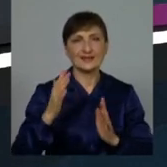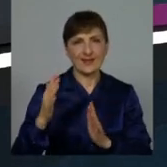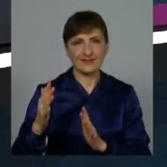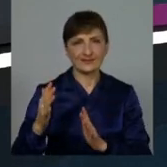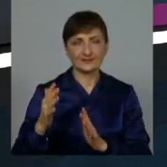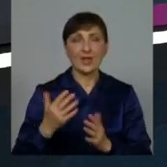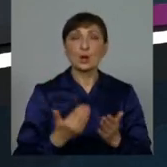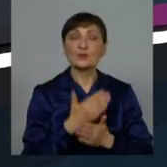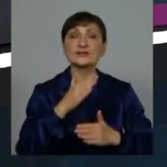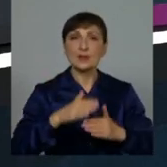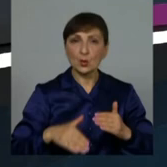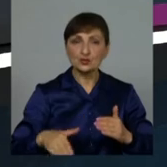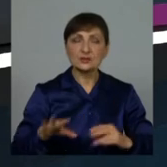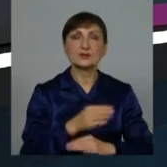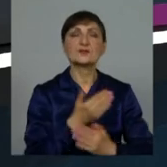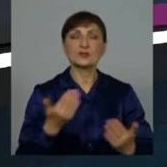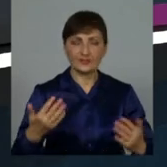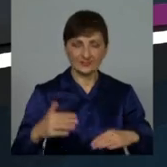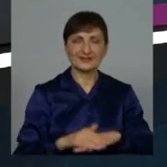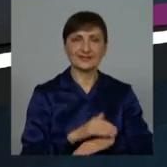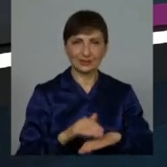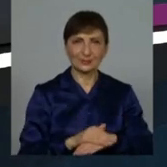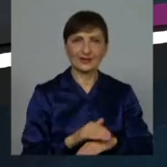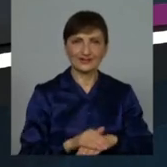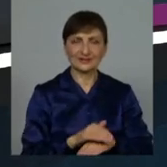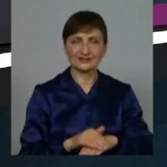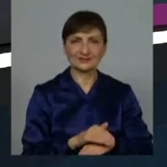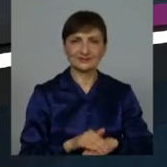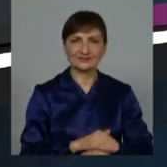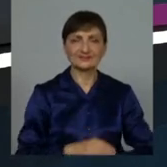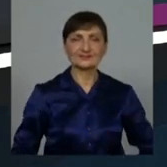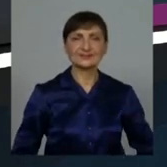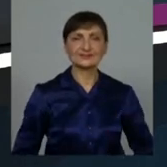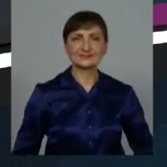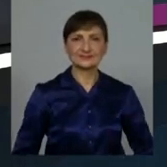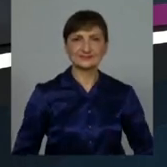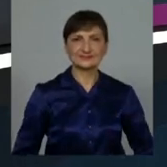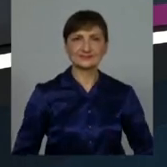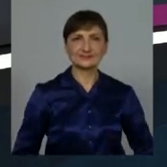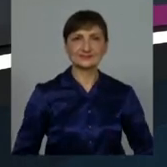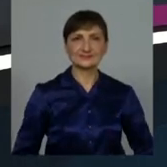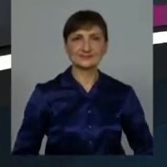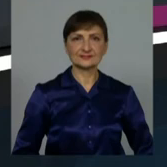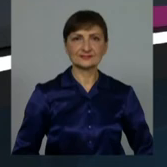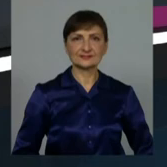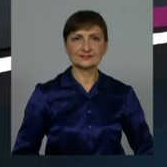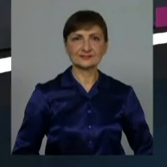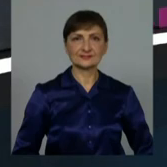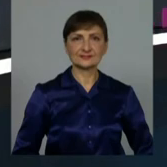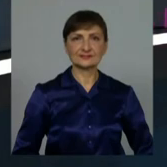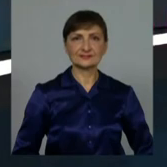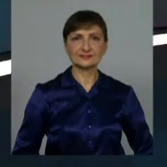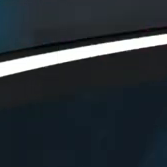насаждений. На этом все. Еще больше новостей на сайте almaty.tv и YouTube-канале Алматы TV News. Всего доброго. До встречи.